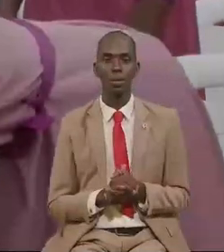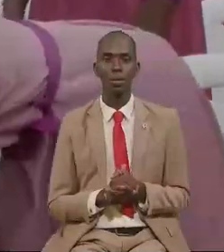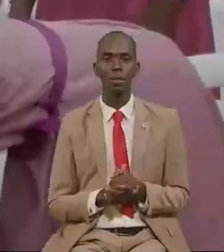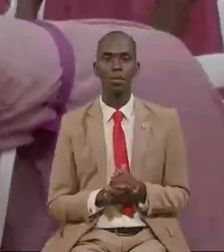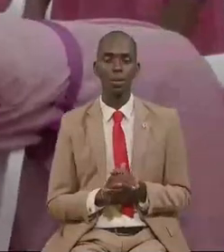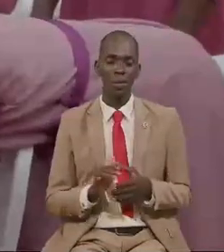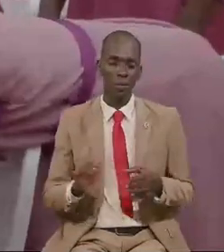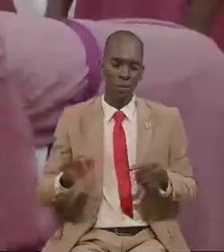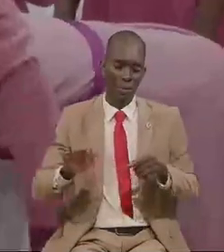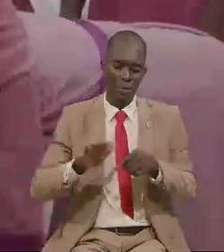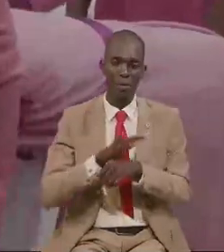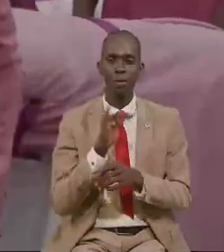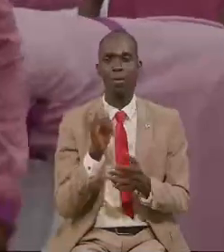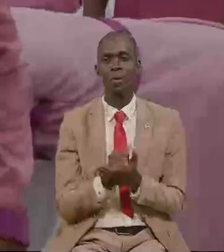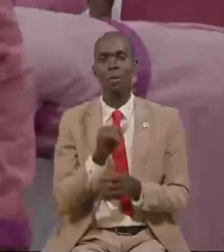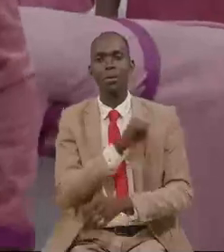Ressens cette autorité.